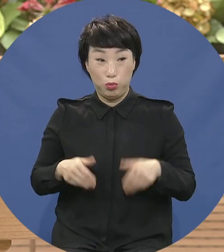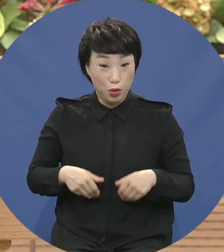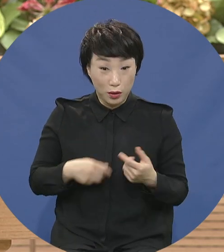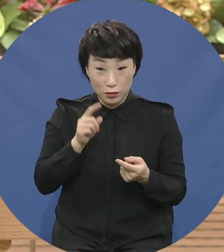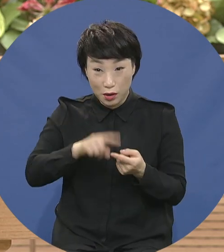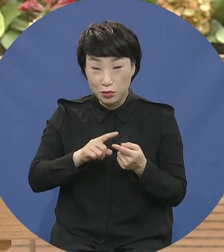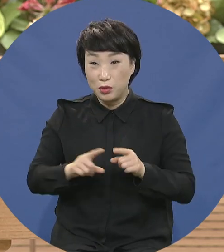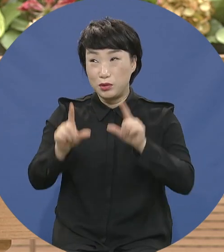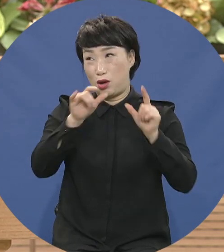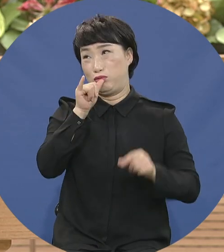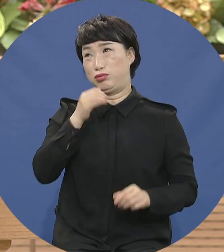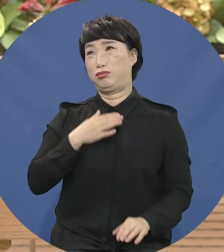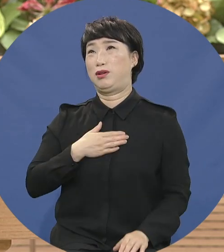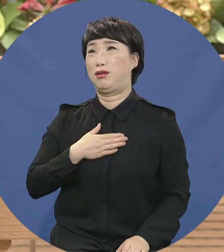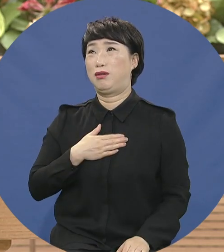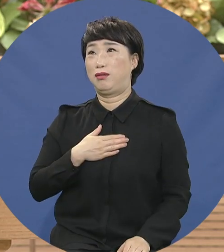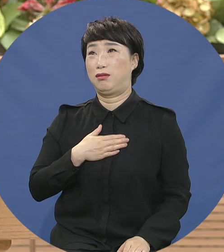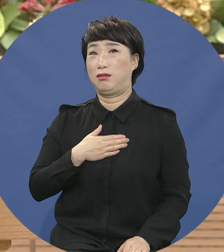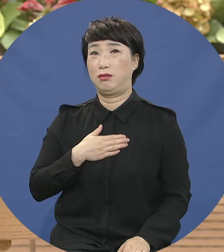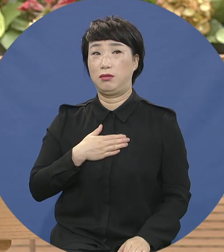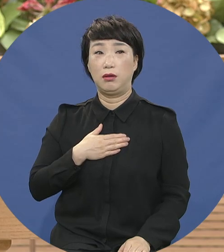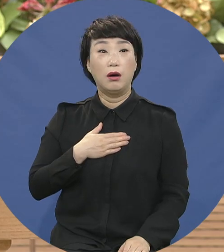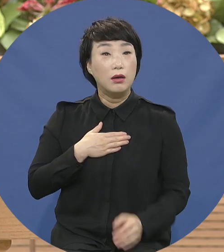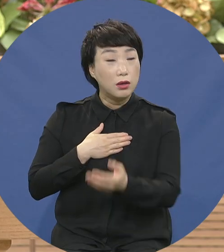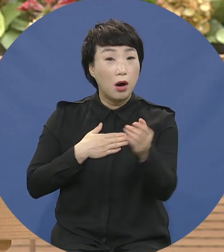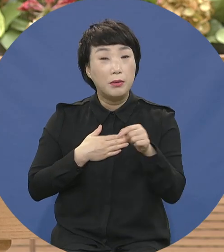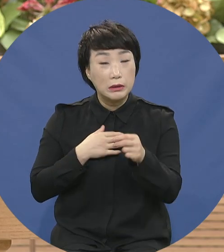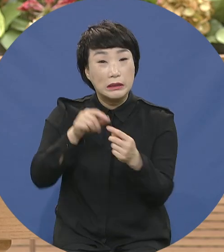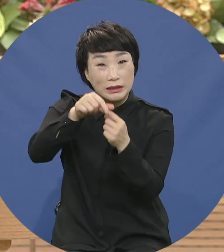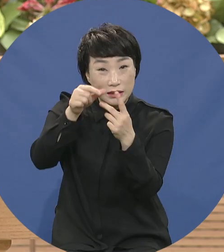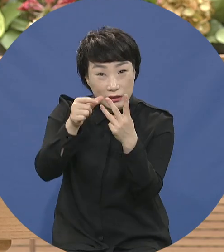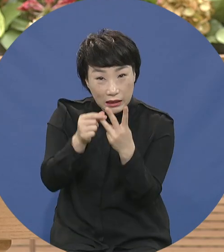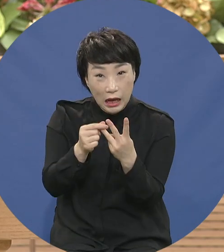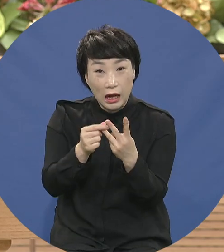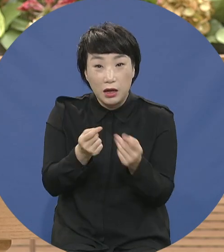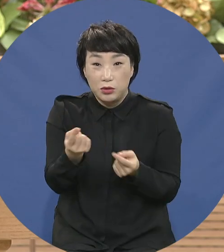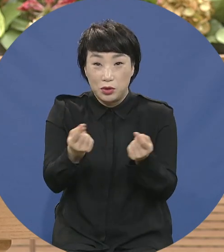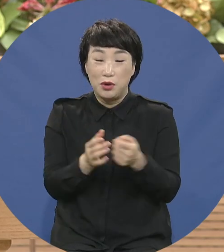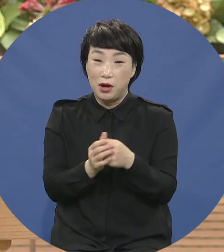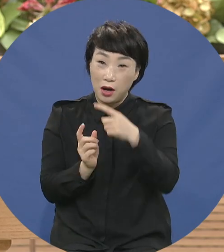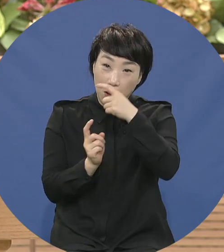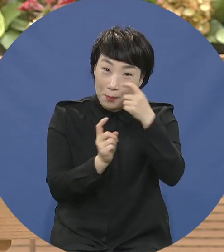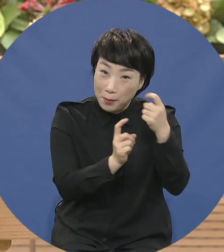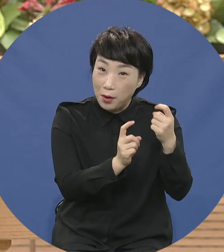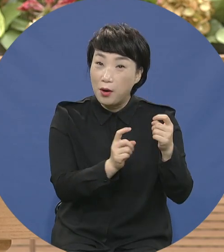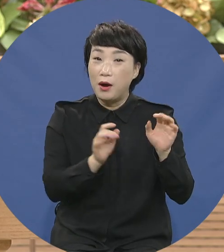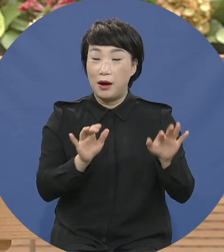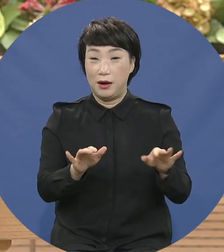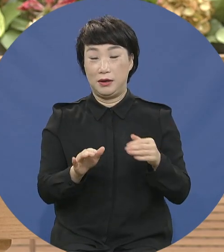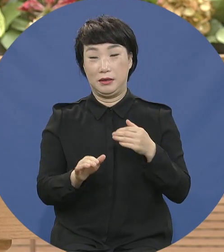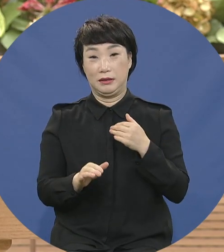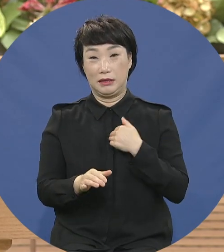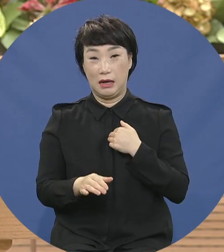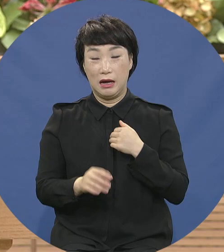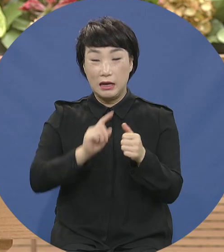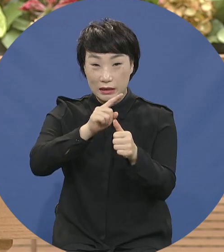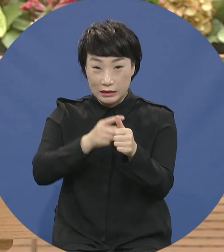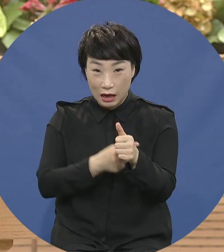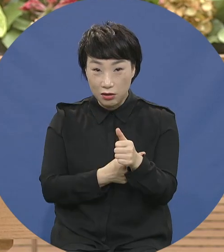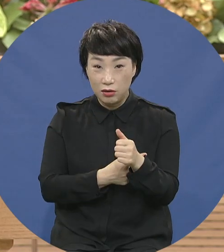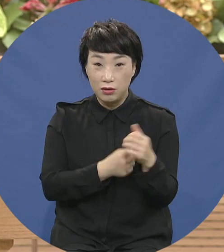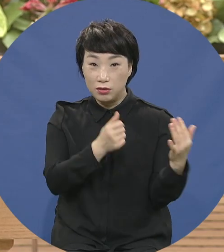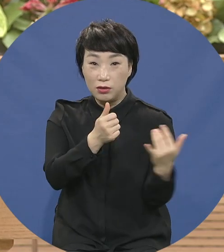대로 살아갈 뿐이요, 그 세 가지를 조종하고 미혹하며